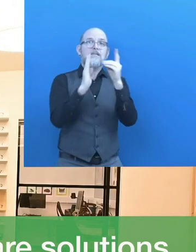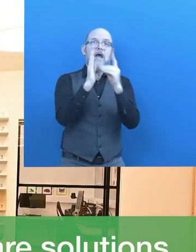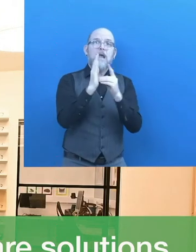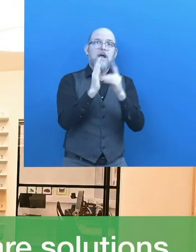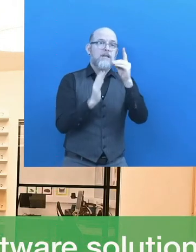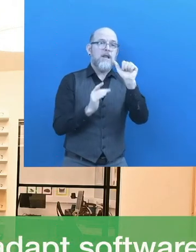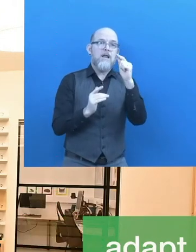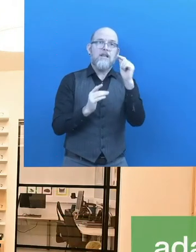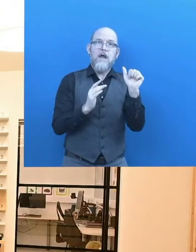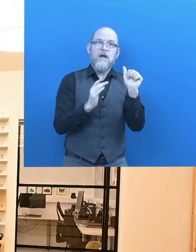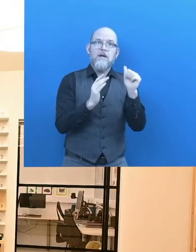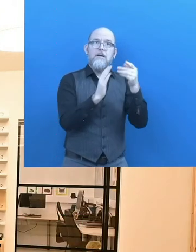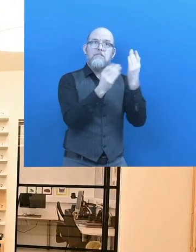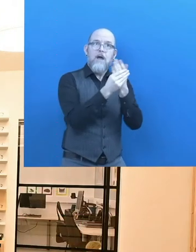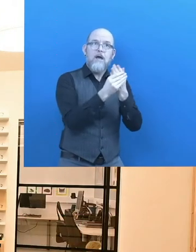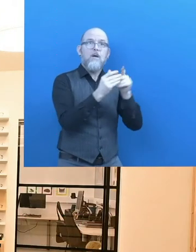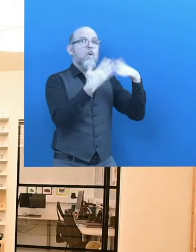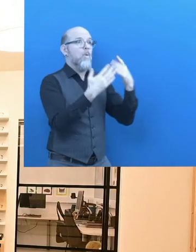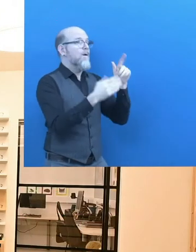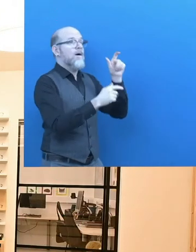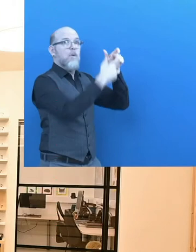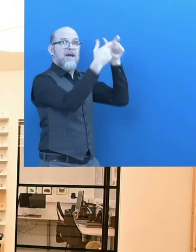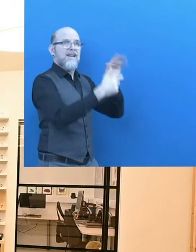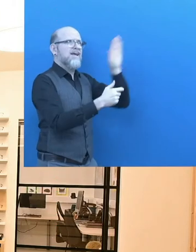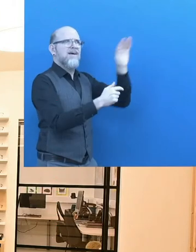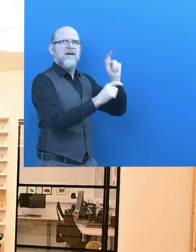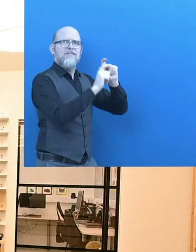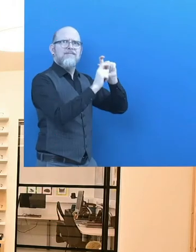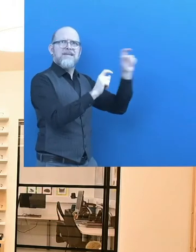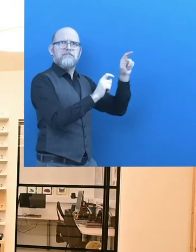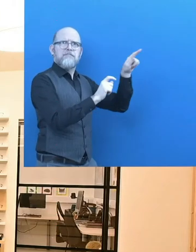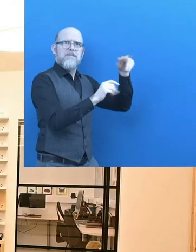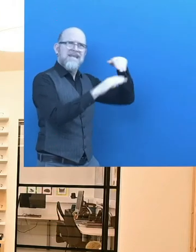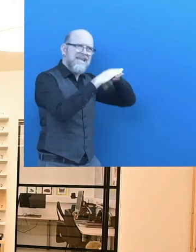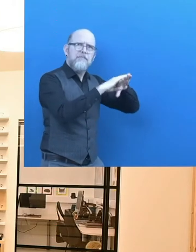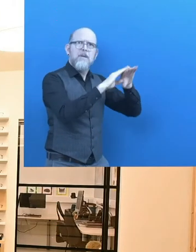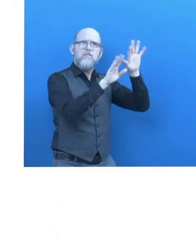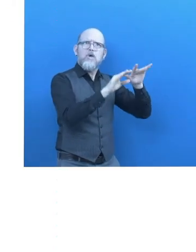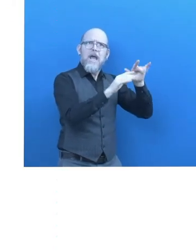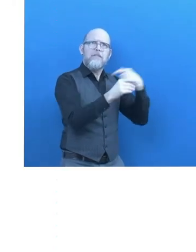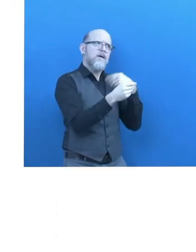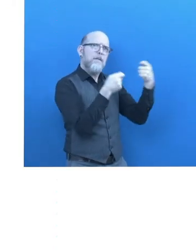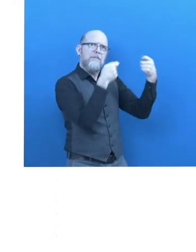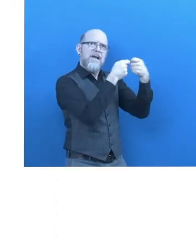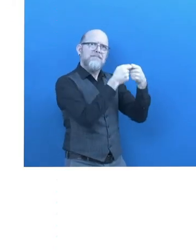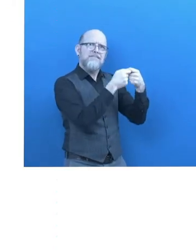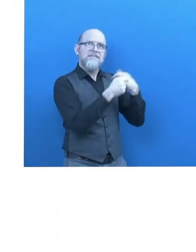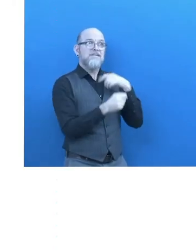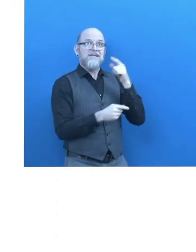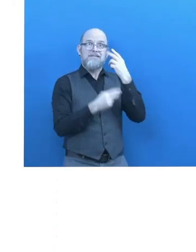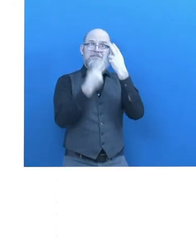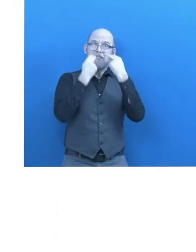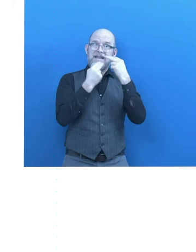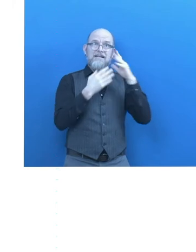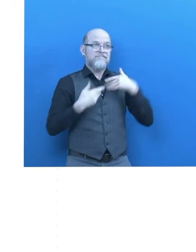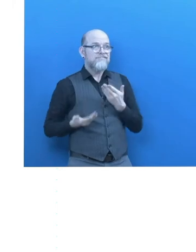interne Software von einem Betrieb ideal als Sehbehindert oder Blinder benutzen kann. What is next for Videbis?